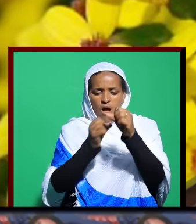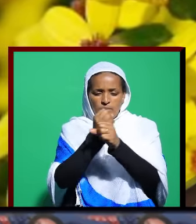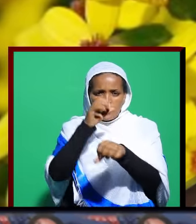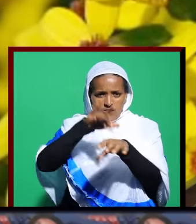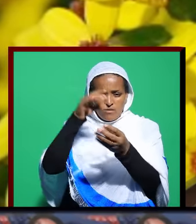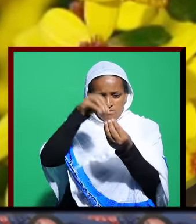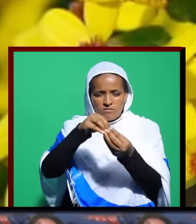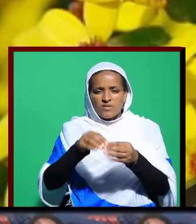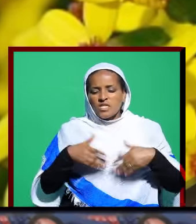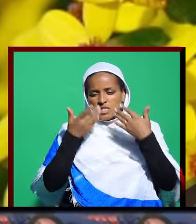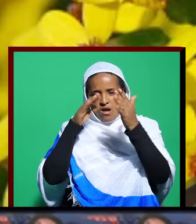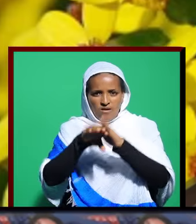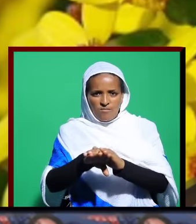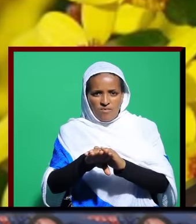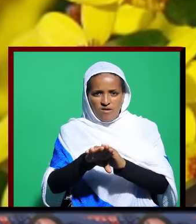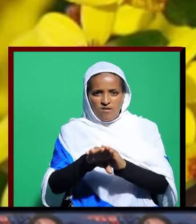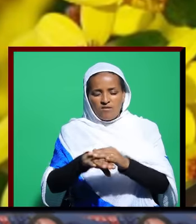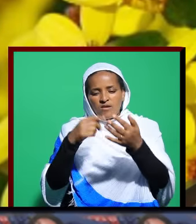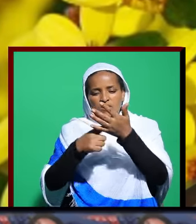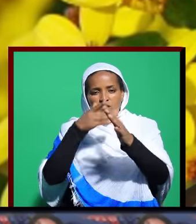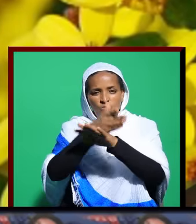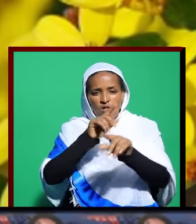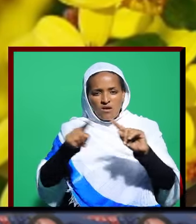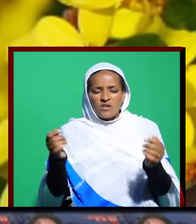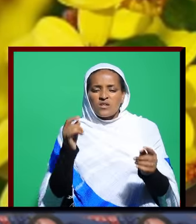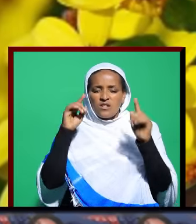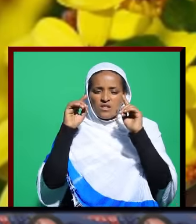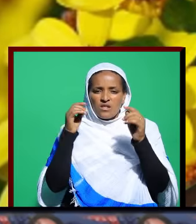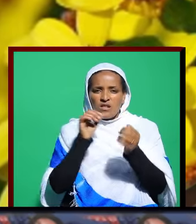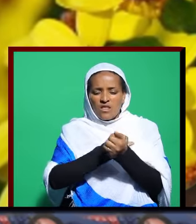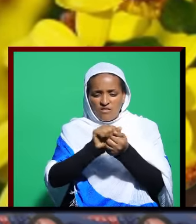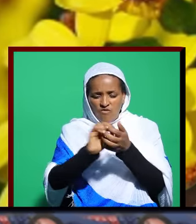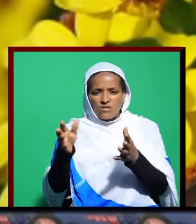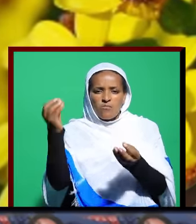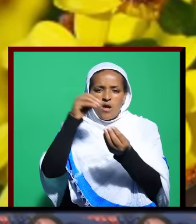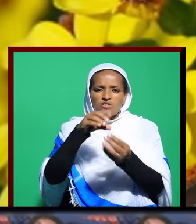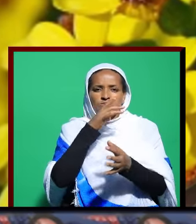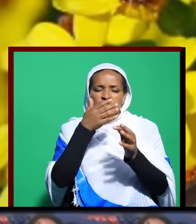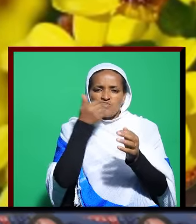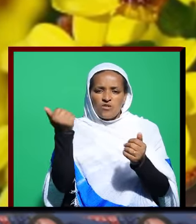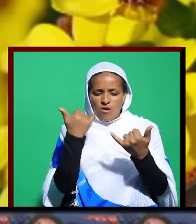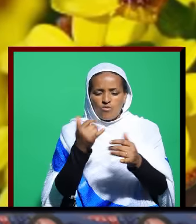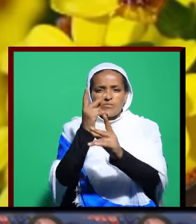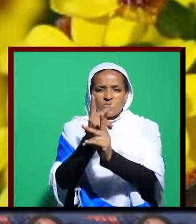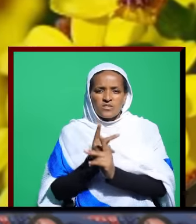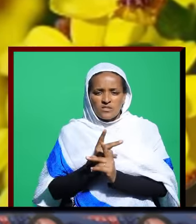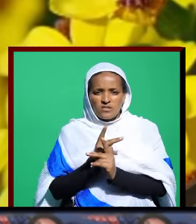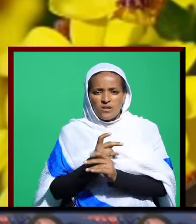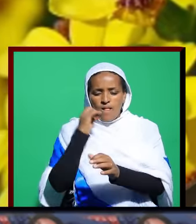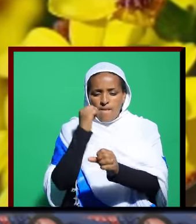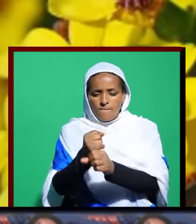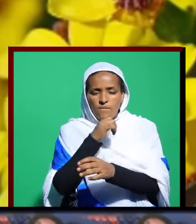ስለዚህ ለንስሐ እድሜ ይሰጣል ማለት ነው፣ ንስሐ ለመግባት ነው። ካለበለዚያ ግን ለጥፋት ከሆነ ባይጨመርልን ይሻላል። አሁን